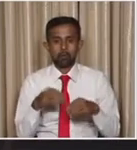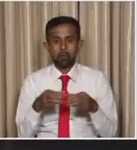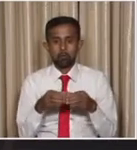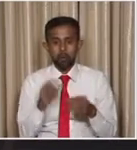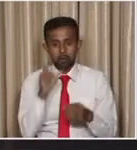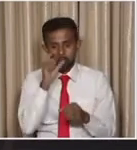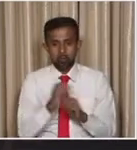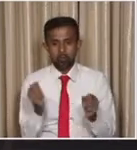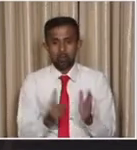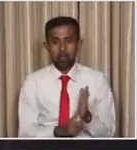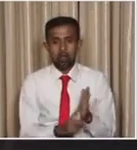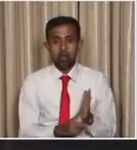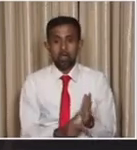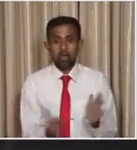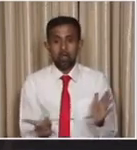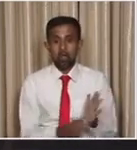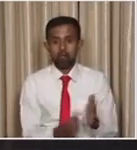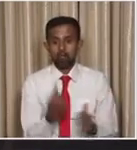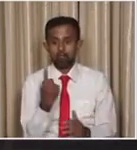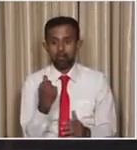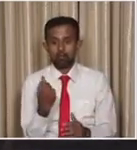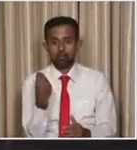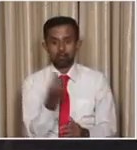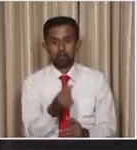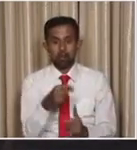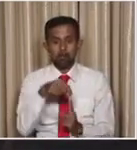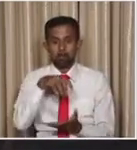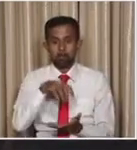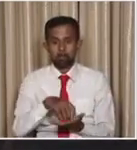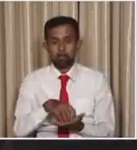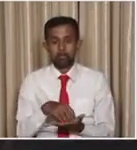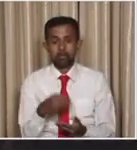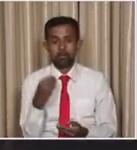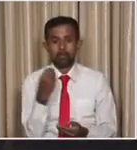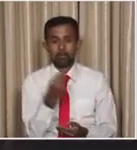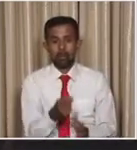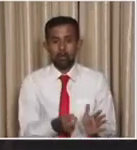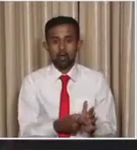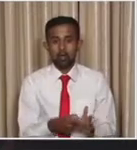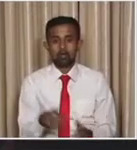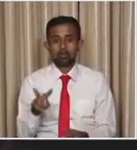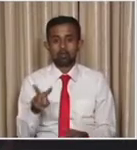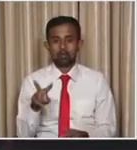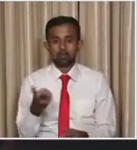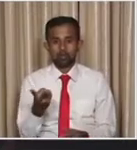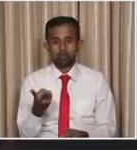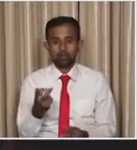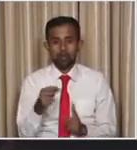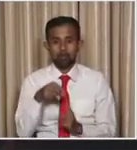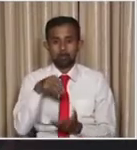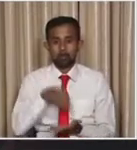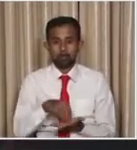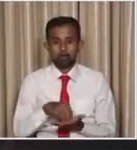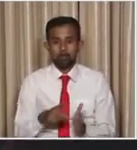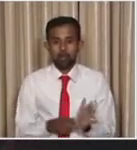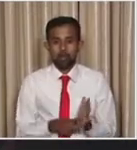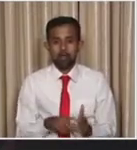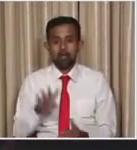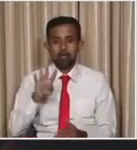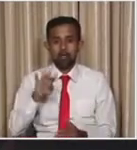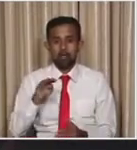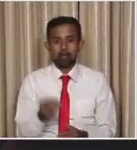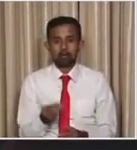තොරව ලක්ෂ 1000ක් දුන්නා. හිටපු පළාත් සභා මන්ත්‍රීවරුන්ට දුන්නා ලක්ෂ 200ක්. ප්‍රාදේශීය සභා මන්ත්‍රීවරුන්ට ලක්ෂ 40ක් දීලා